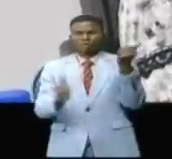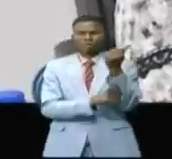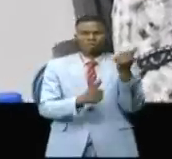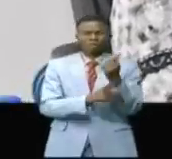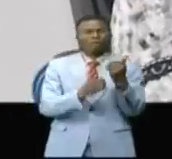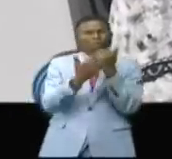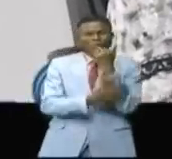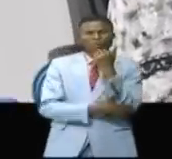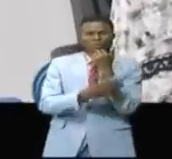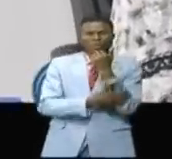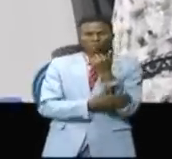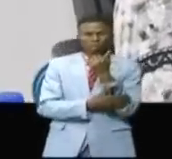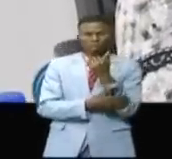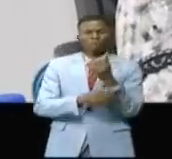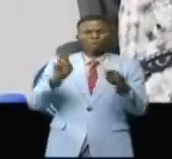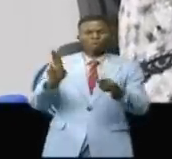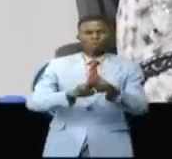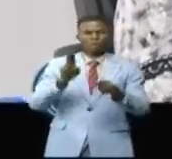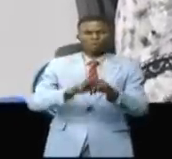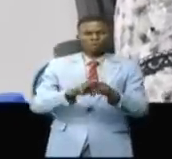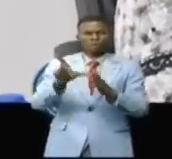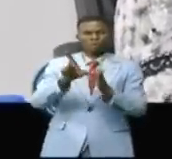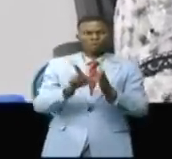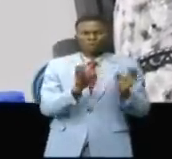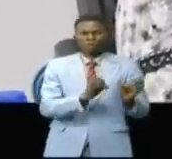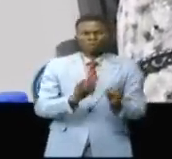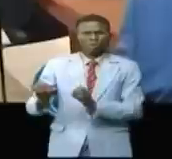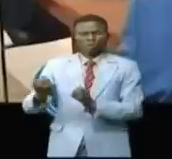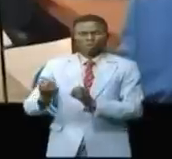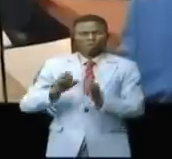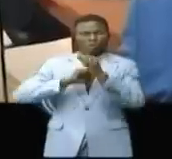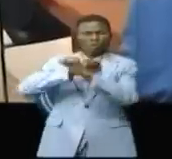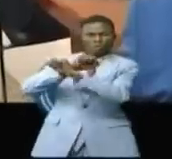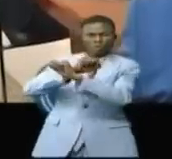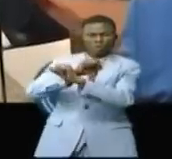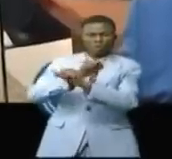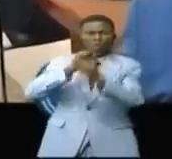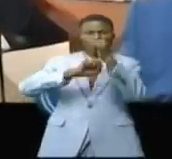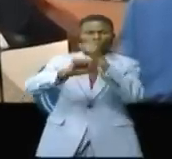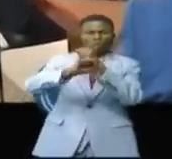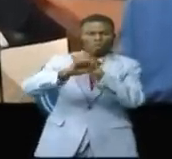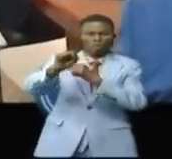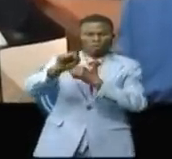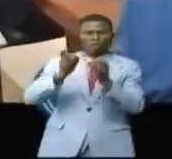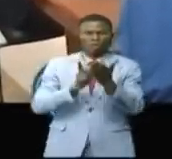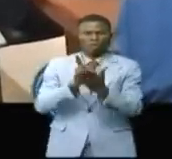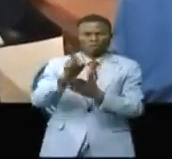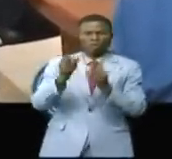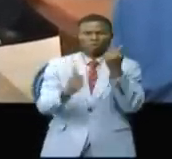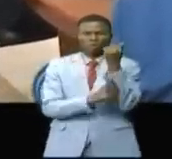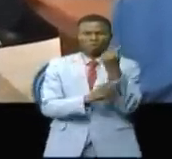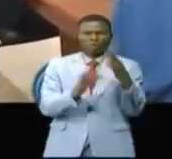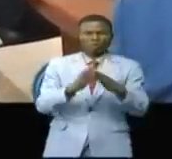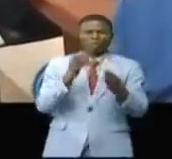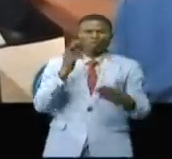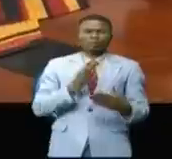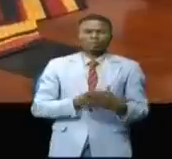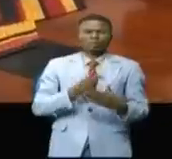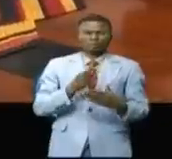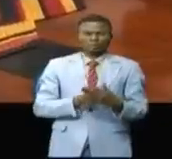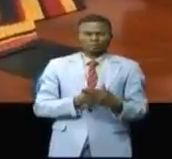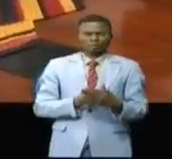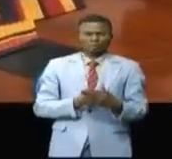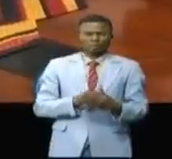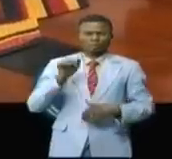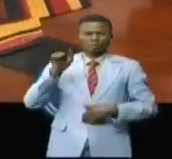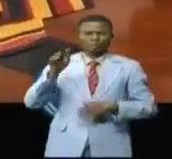dans la mise en oeuvre de la loi organique portant protection et promotion de droits de la personnes avec handicap sur le